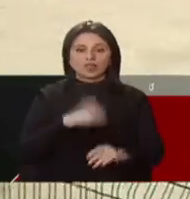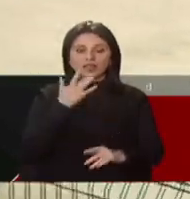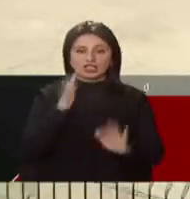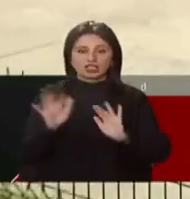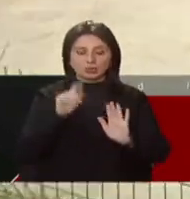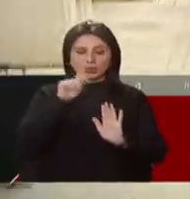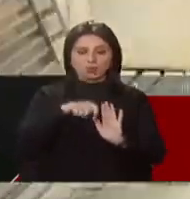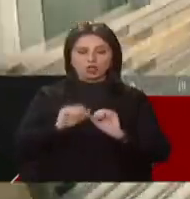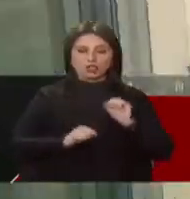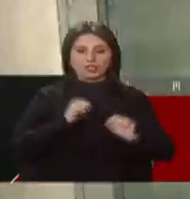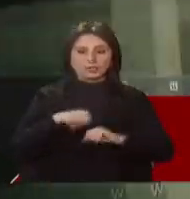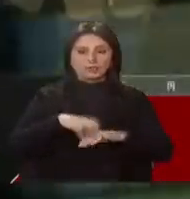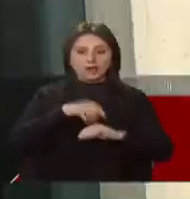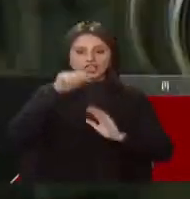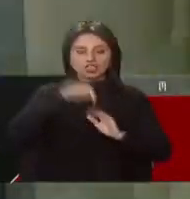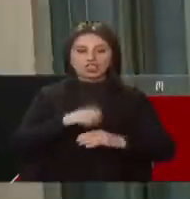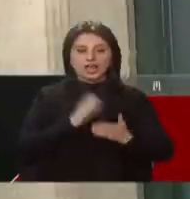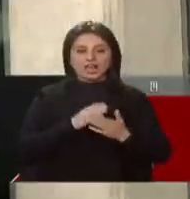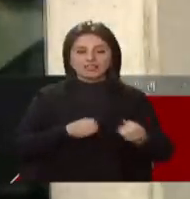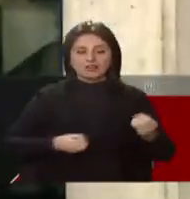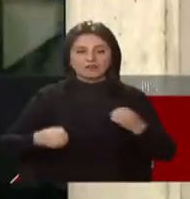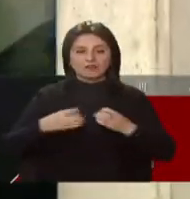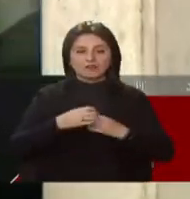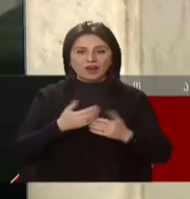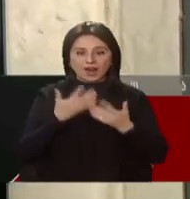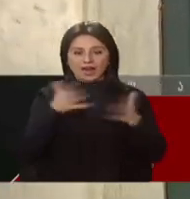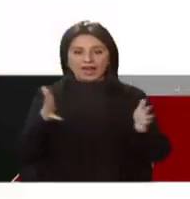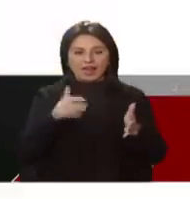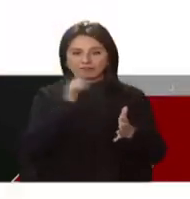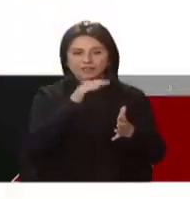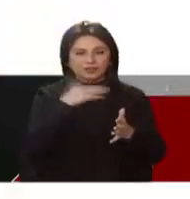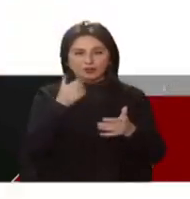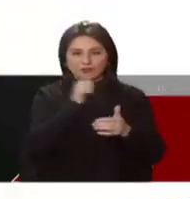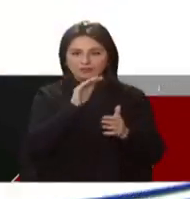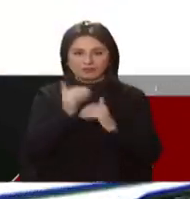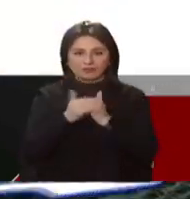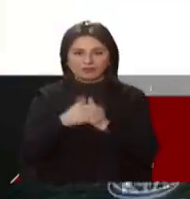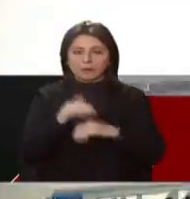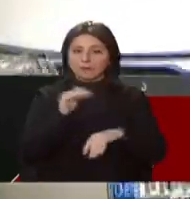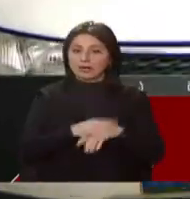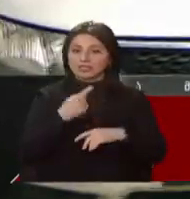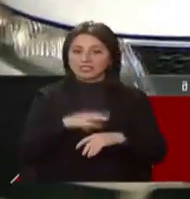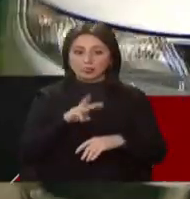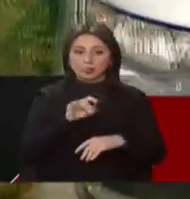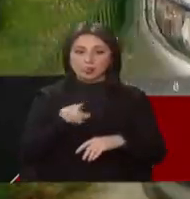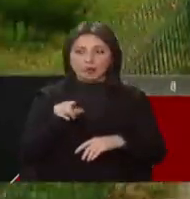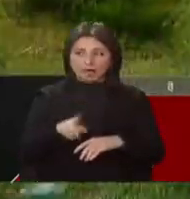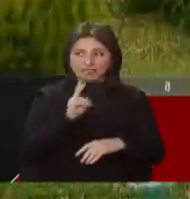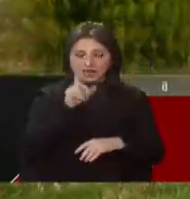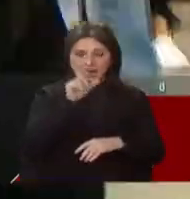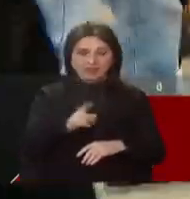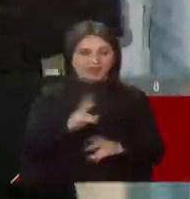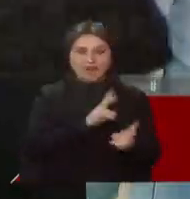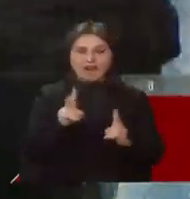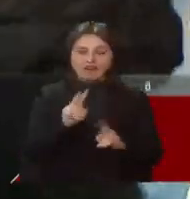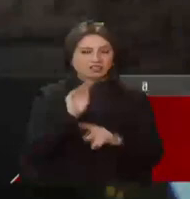ნაციონალურ მოძრაობაში ცდილობენ პარტიის შიგნით არსებულ დაპირისპირებაზე ღიად არის საუბრონ, ფაქტები სხვა რამეზე მეტყოლებს. გიორგი მუმლაძის კანდიდატურა დღეს